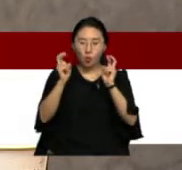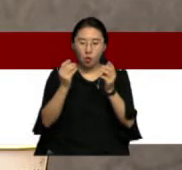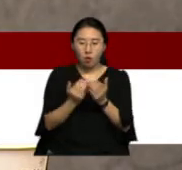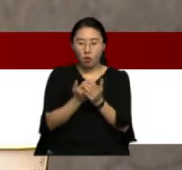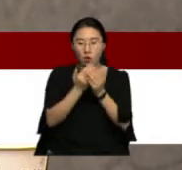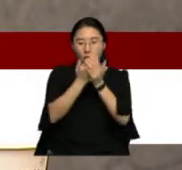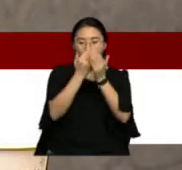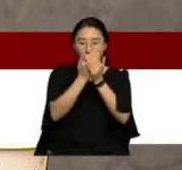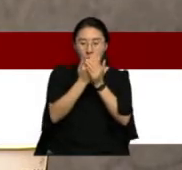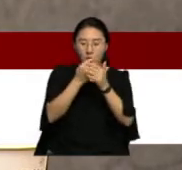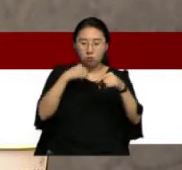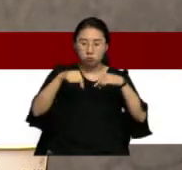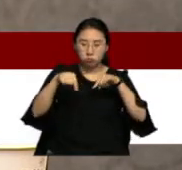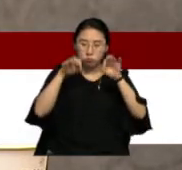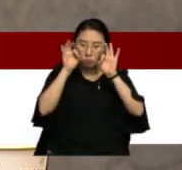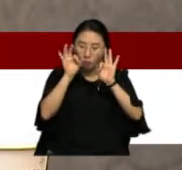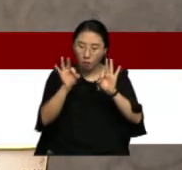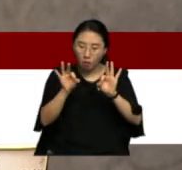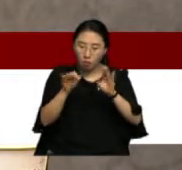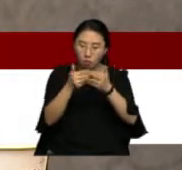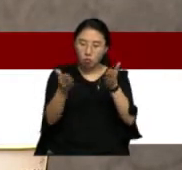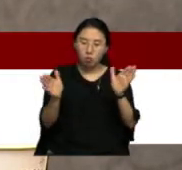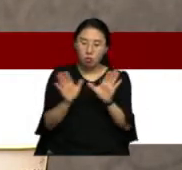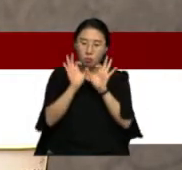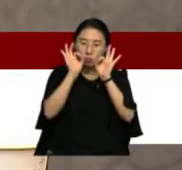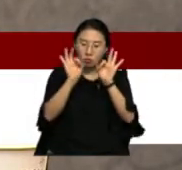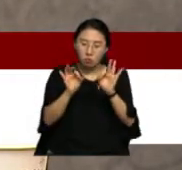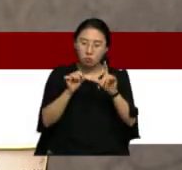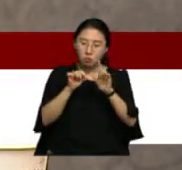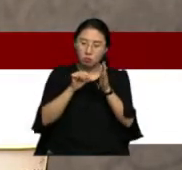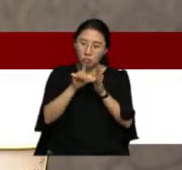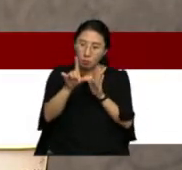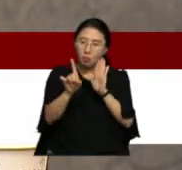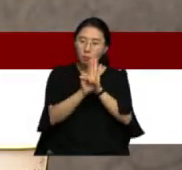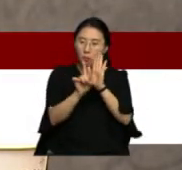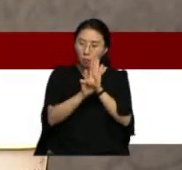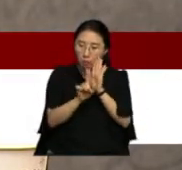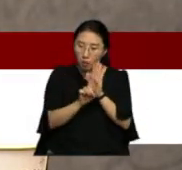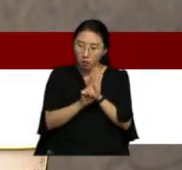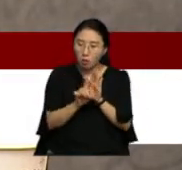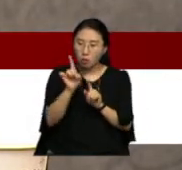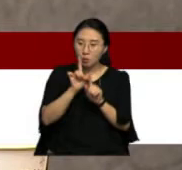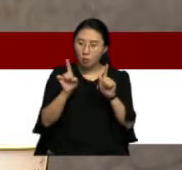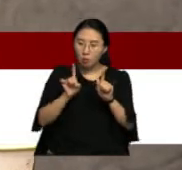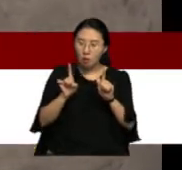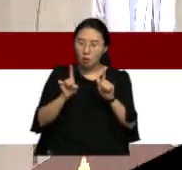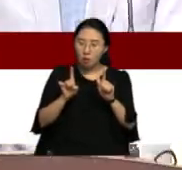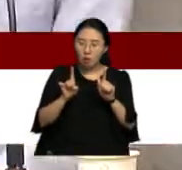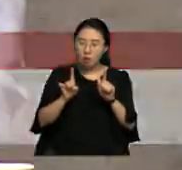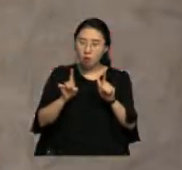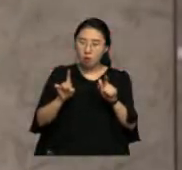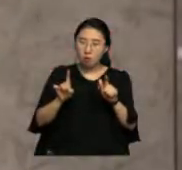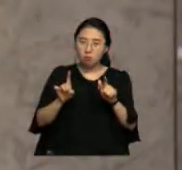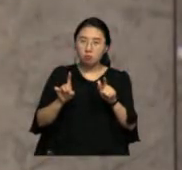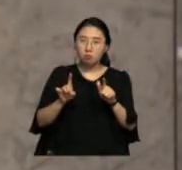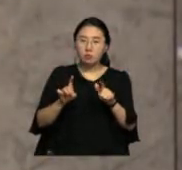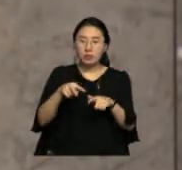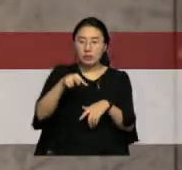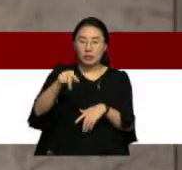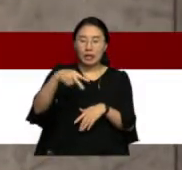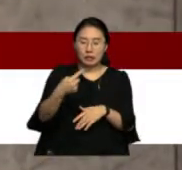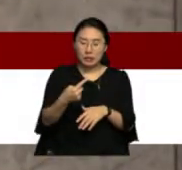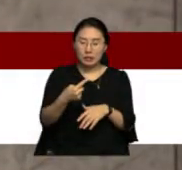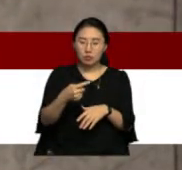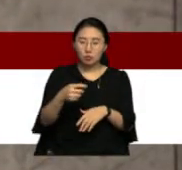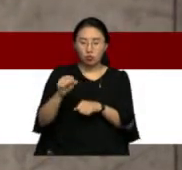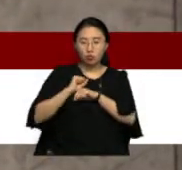개발 전시를 금천구 여러 단체 명의로 대대적인 홍보를 하면서 야당 보석을 떨었는데 사드 배치 등